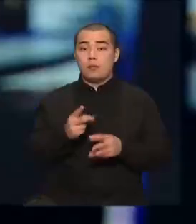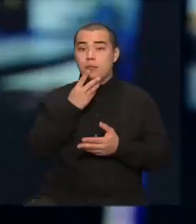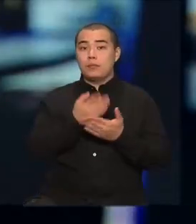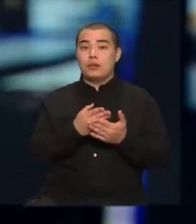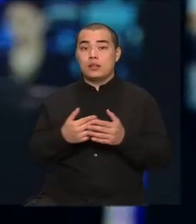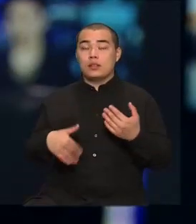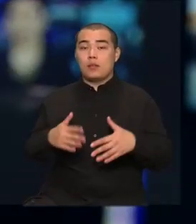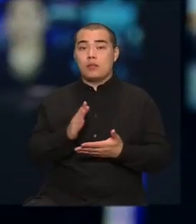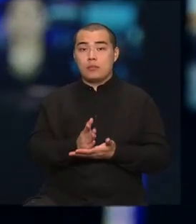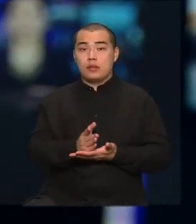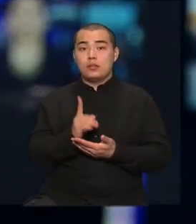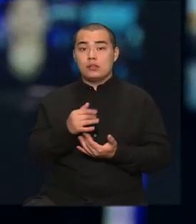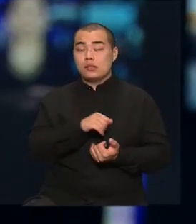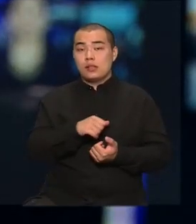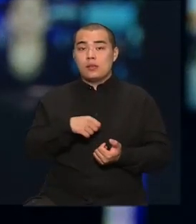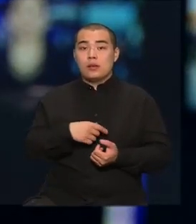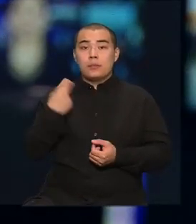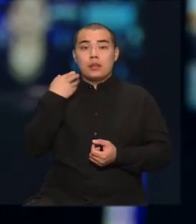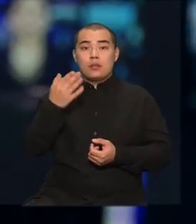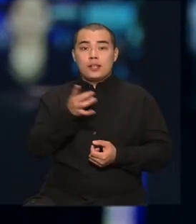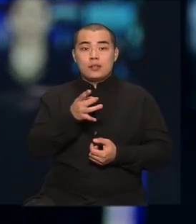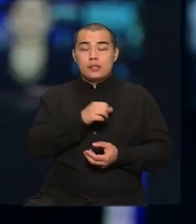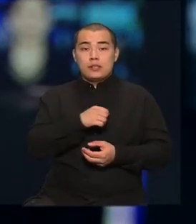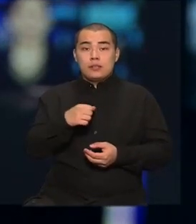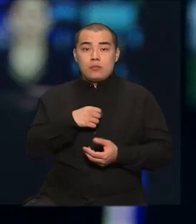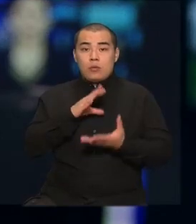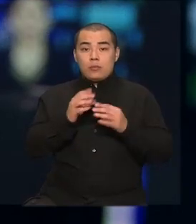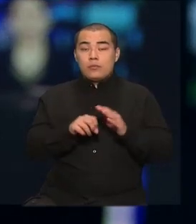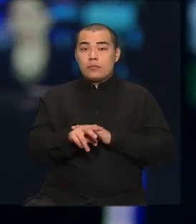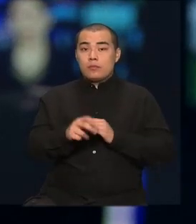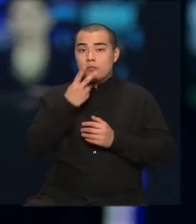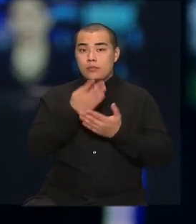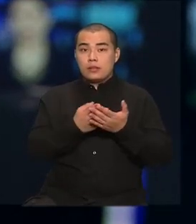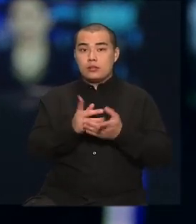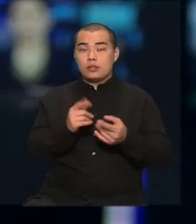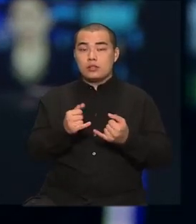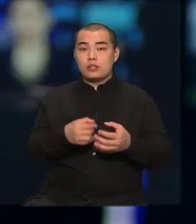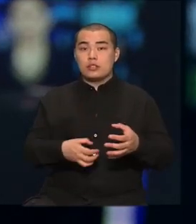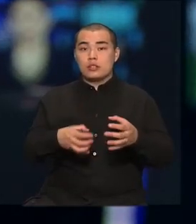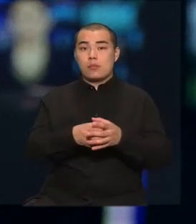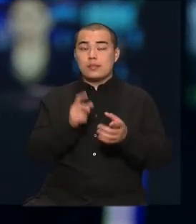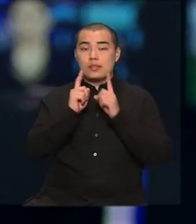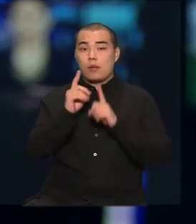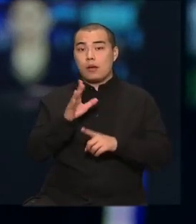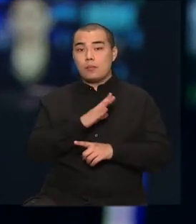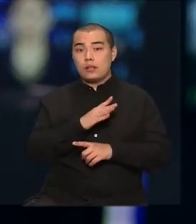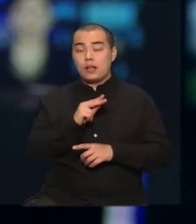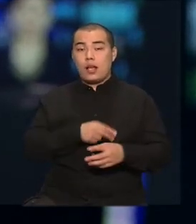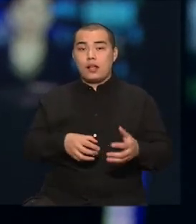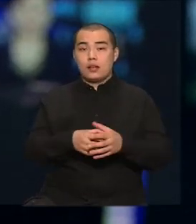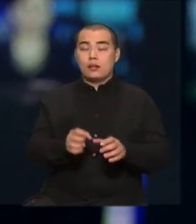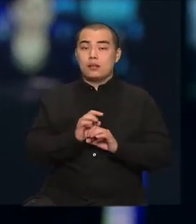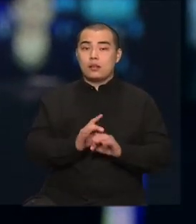тұр. Соған орай президент республикалық су тасқынына қарсы шараларды үйлестіру штабының отырысын өткізді. Әріптесім Саналы